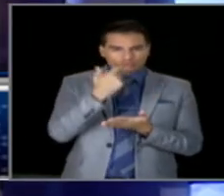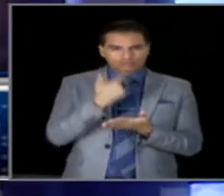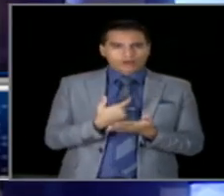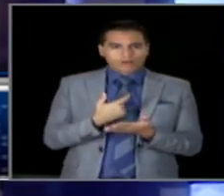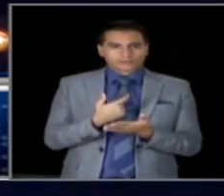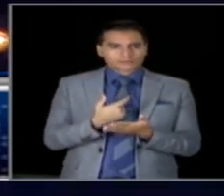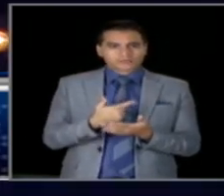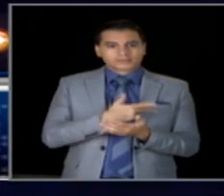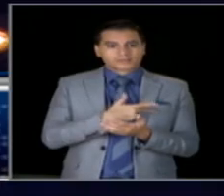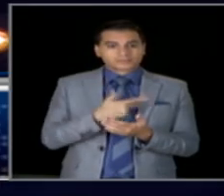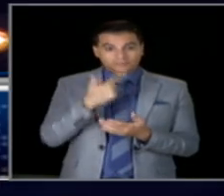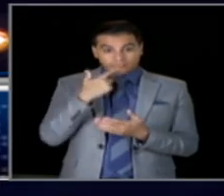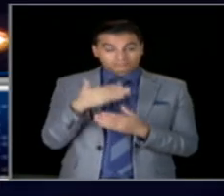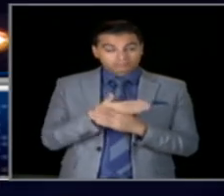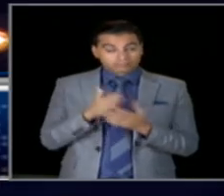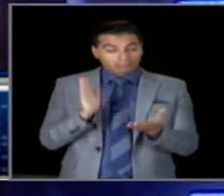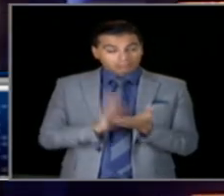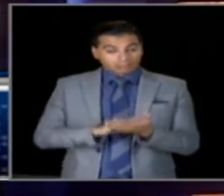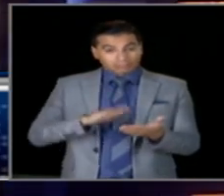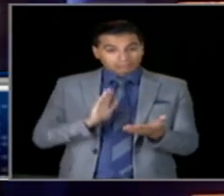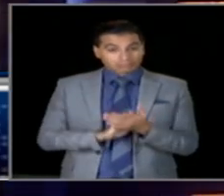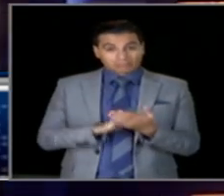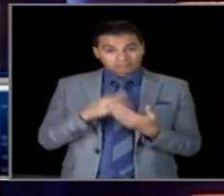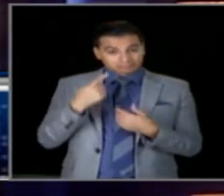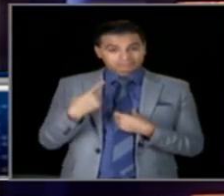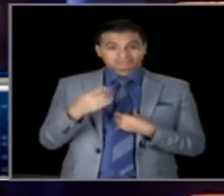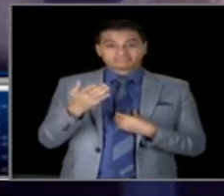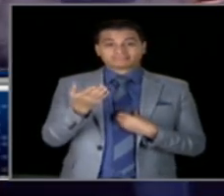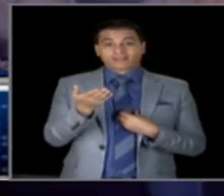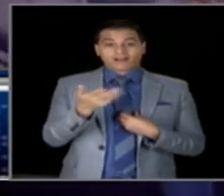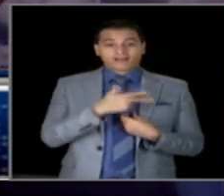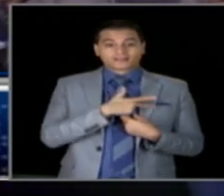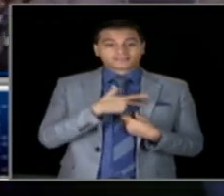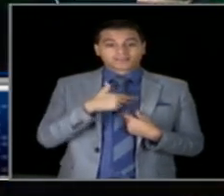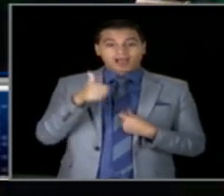أندريا رايدر. برافو عليك. إجابة صحيحة.